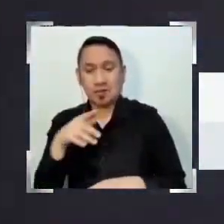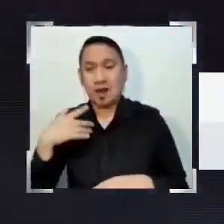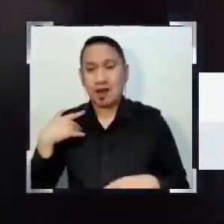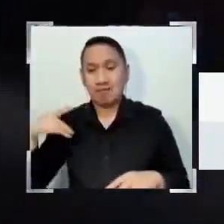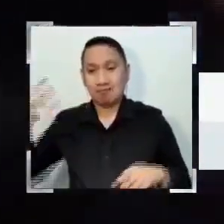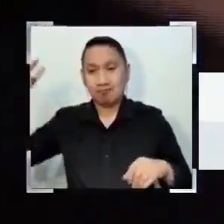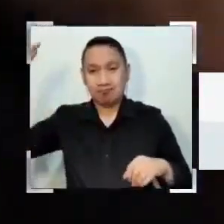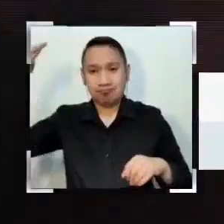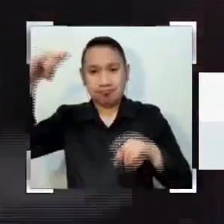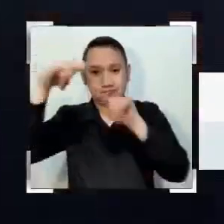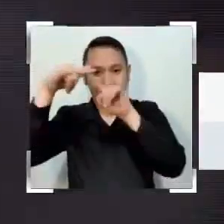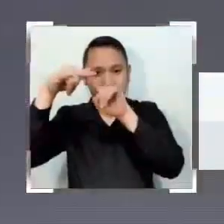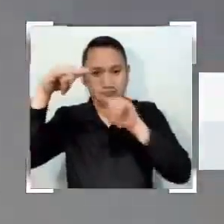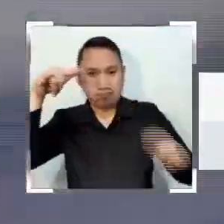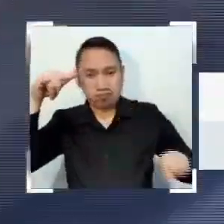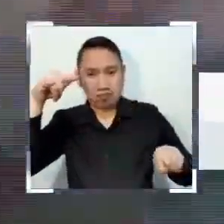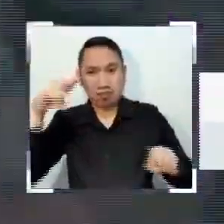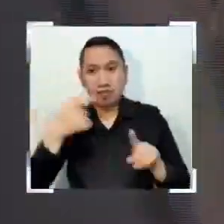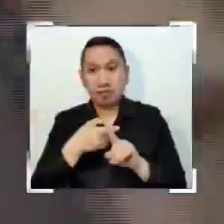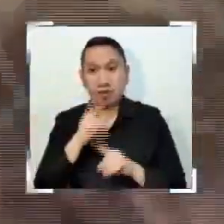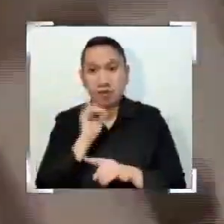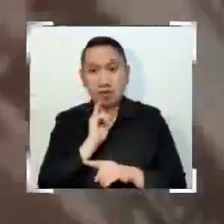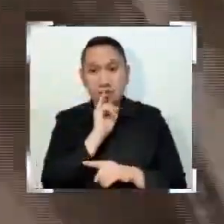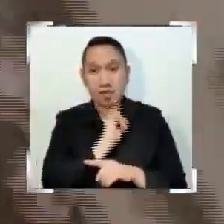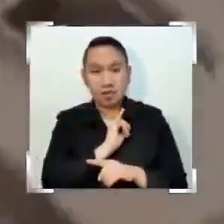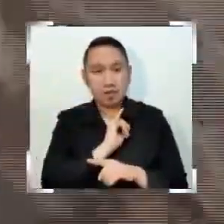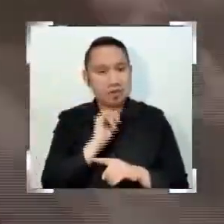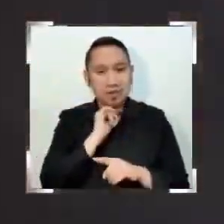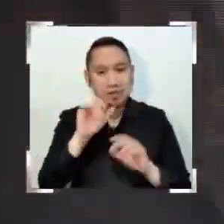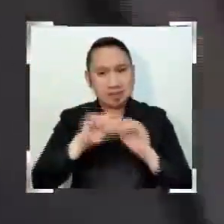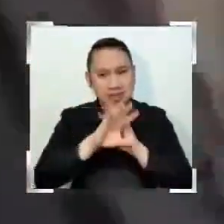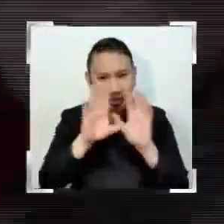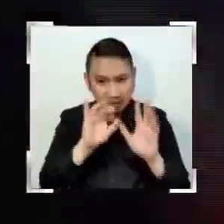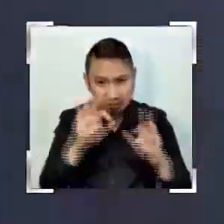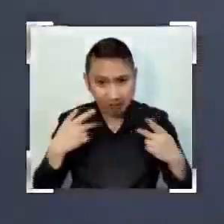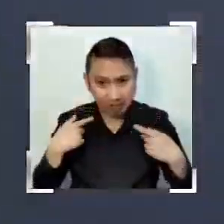ambulansya. Hindi malinaw kung may nasaktan sa loob ng sasakyan.